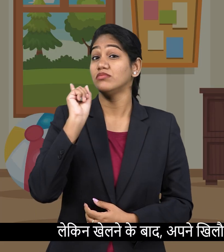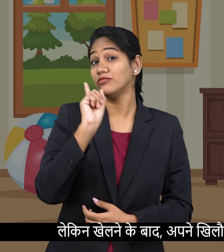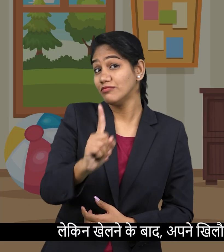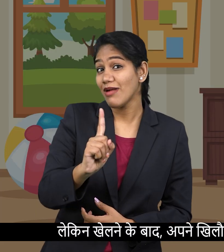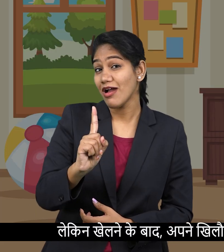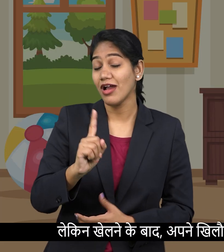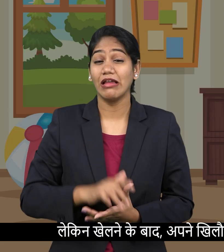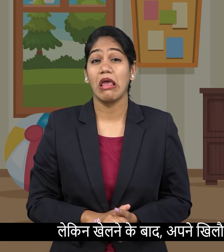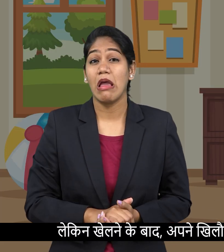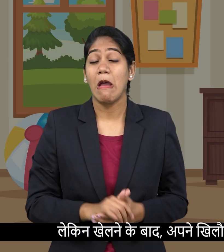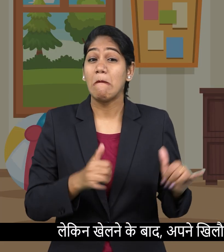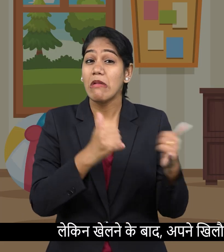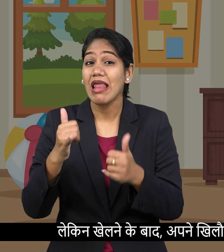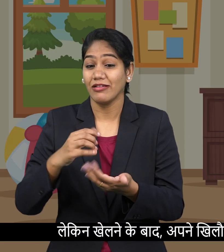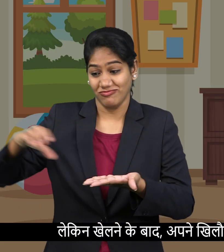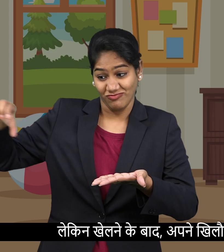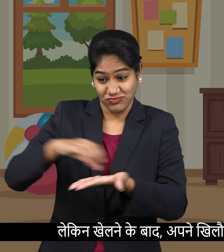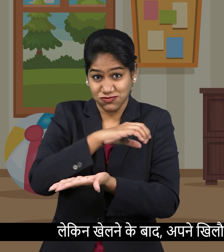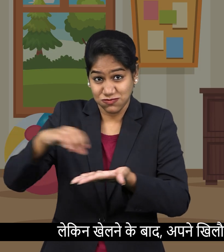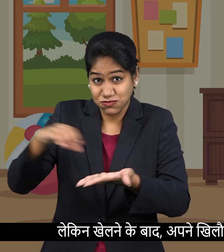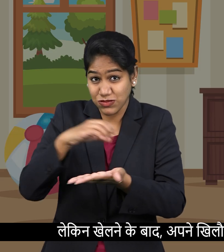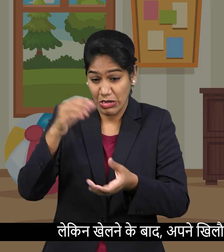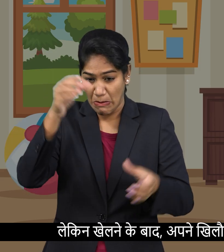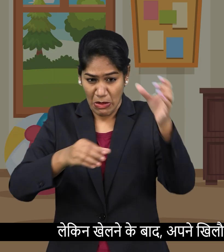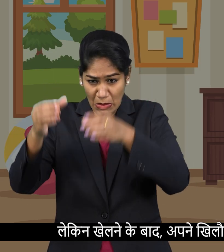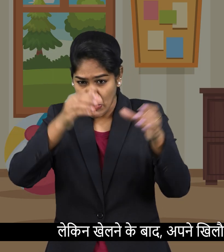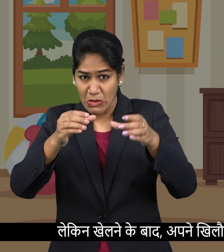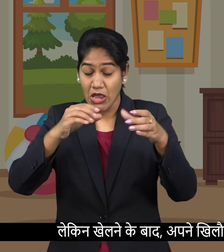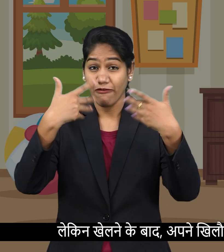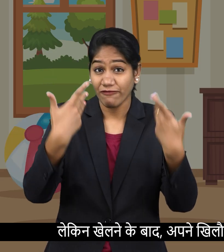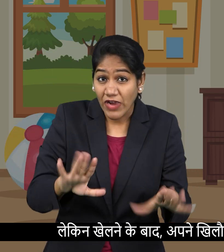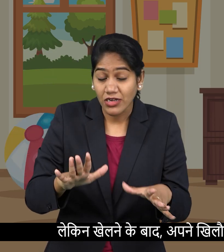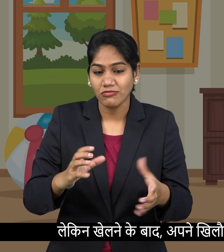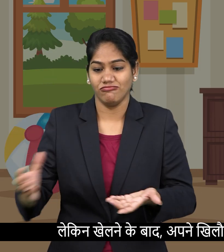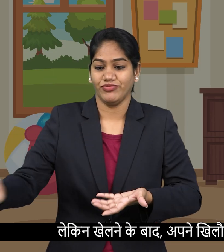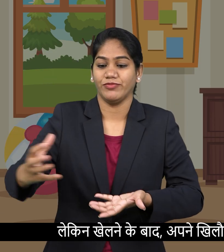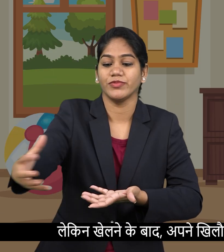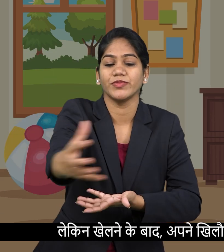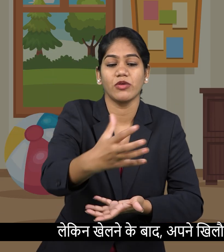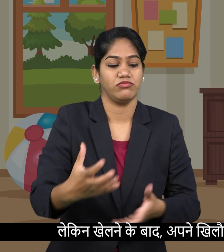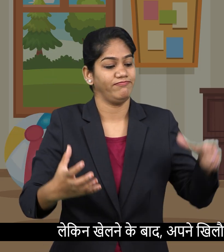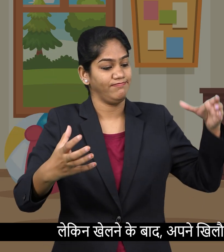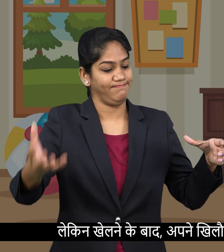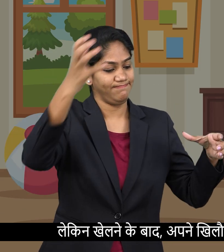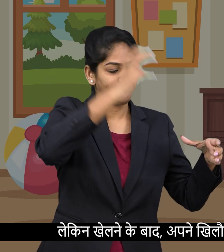लेकिन खेलने के बाद अपने खिलौनों को उनकी जगह पर वापस रखना महत्वपूर्ण है।